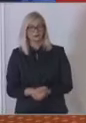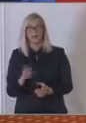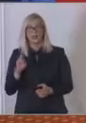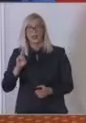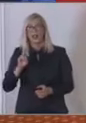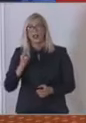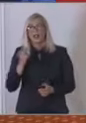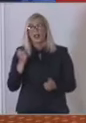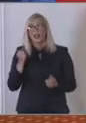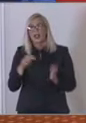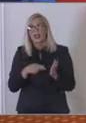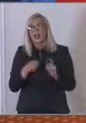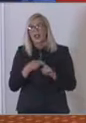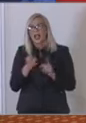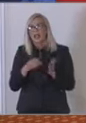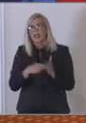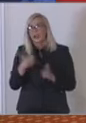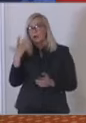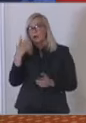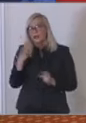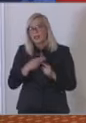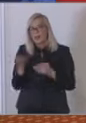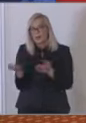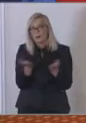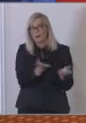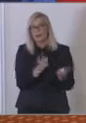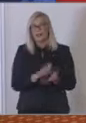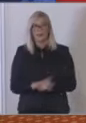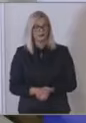Kanal 5 televizioni urdhëroni me pyetjen.